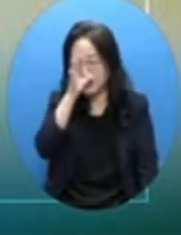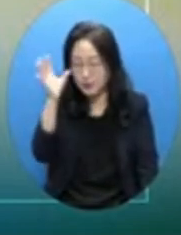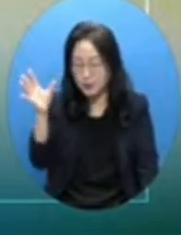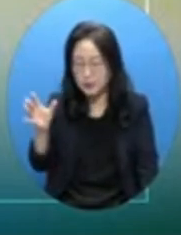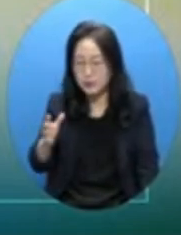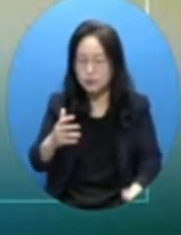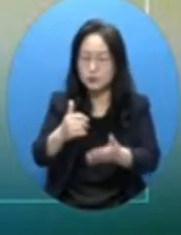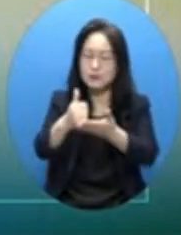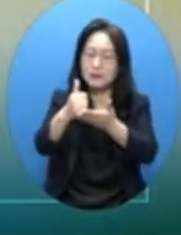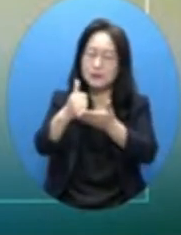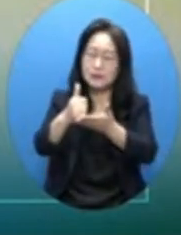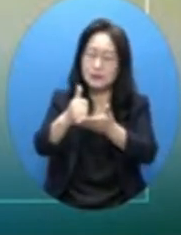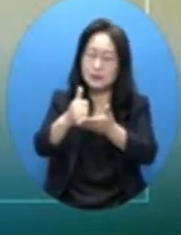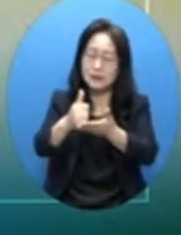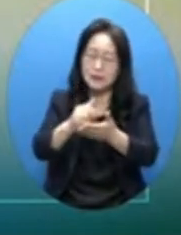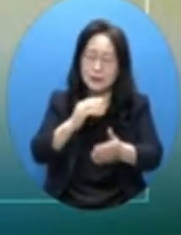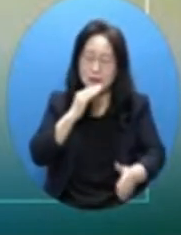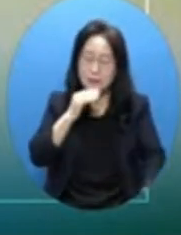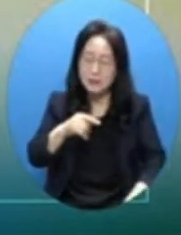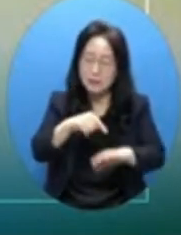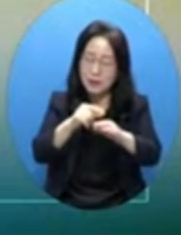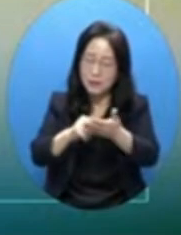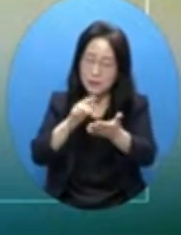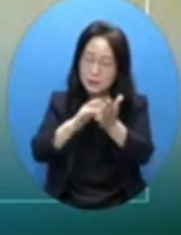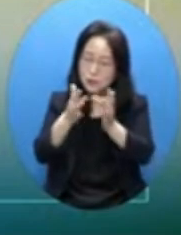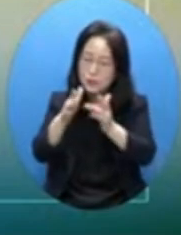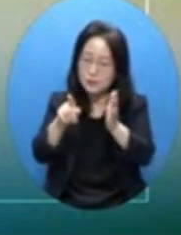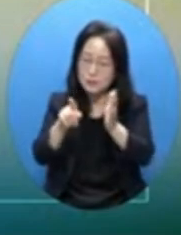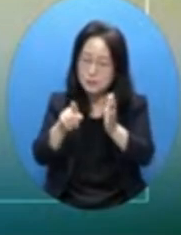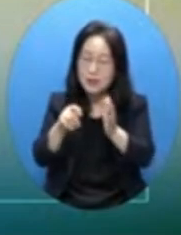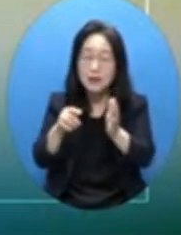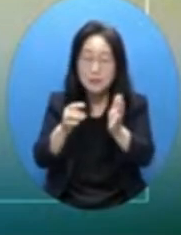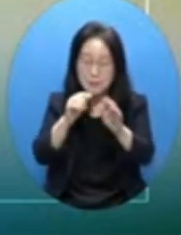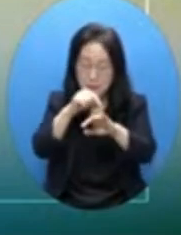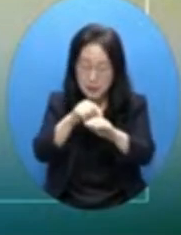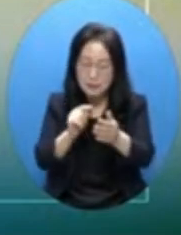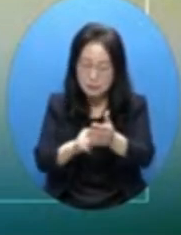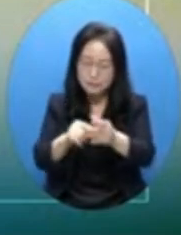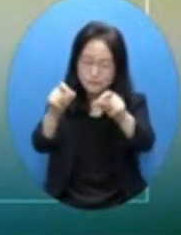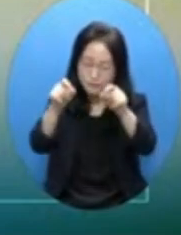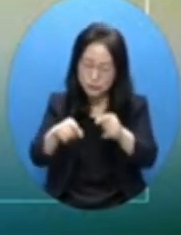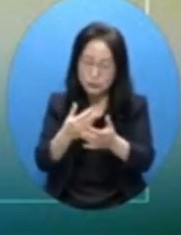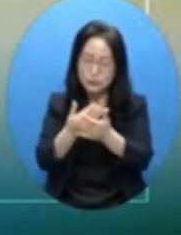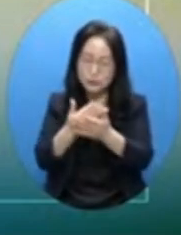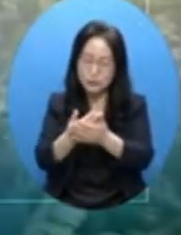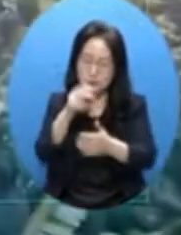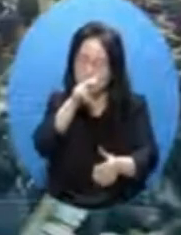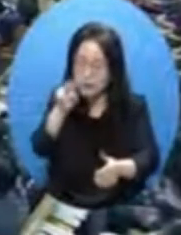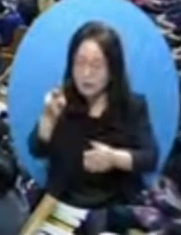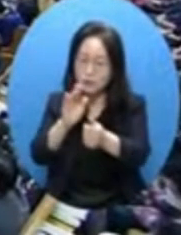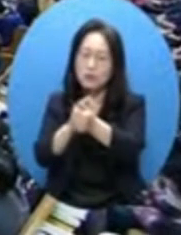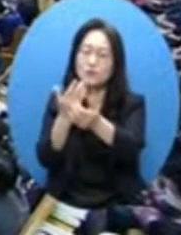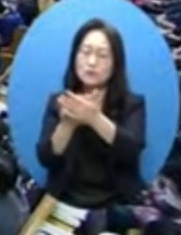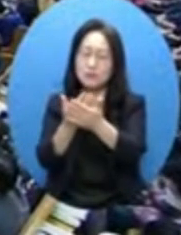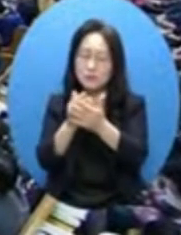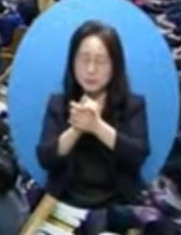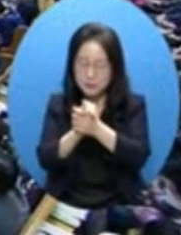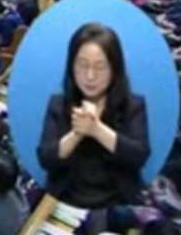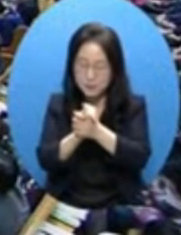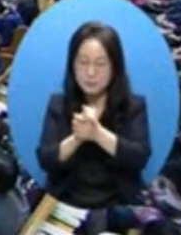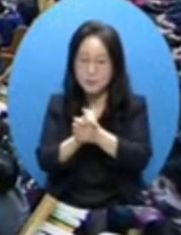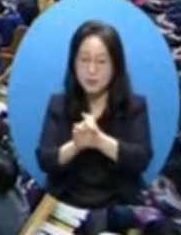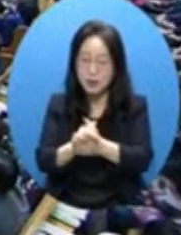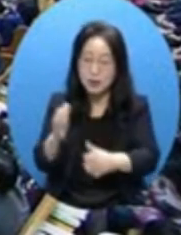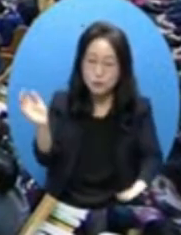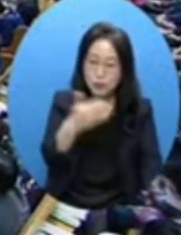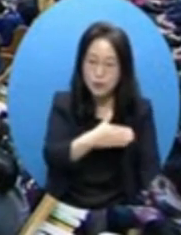주님의 마음을 제 안에 부어주셔 눈물 흘리기도 했습니다. 그다음부터는 그 흉악한 사람들을 주의 사랑으로